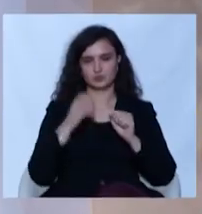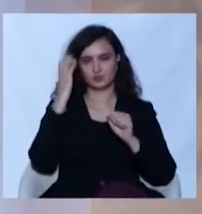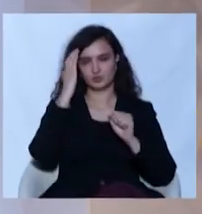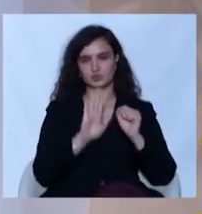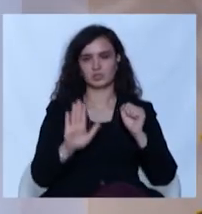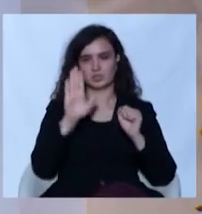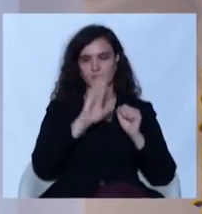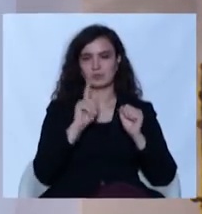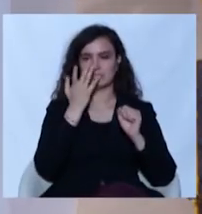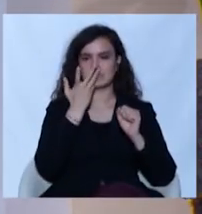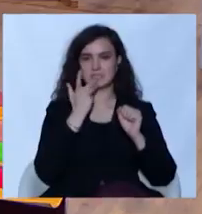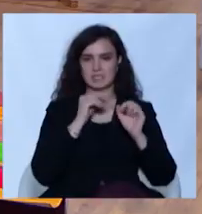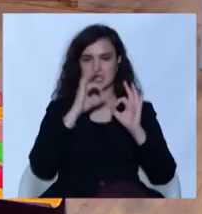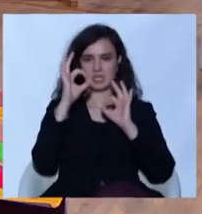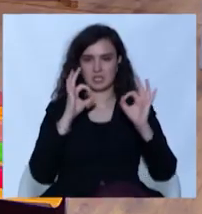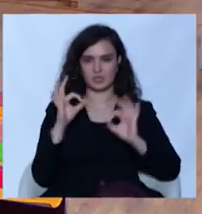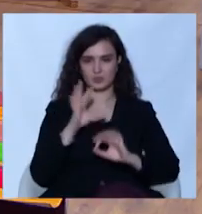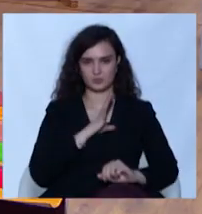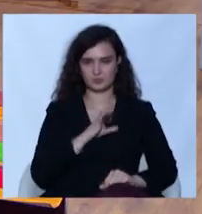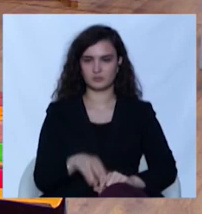და უცბად რაღაცა წითელი ლაქა.